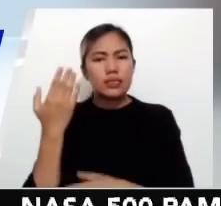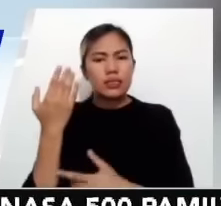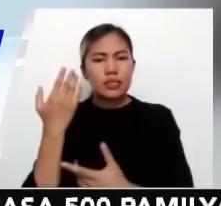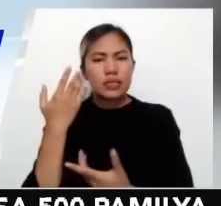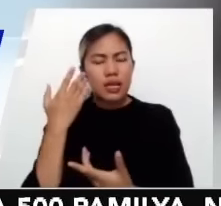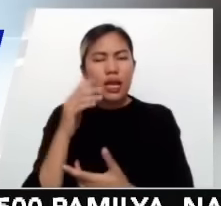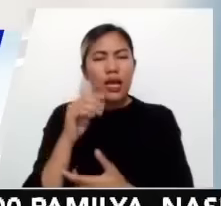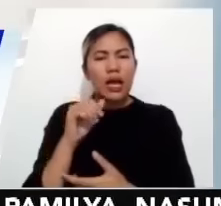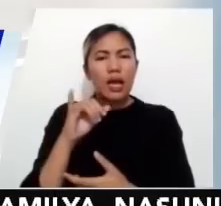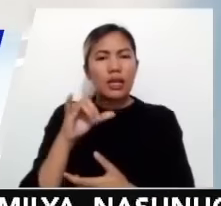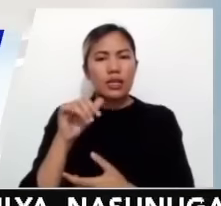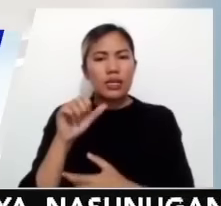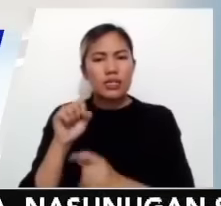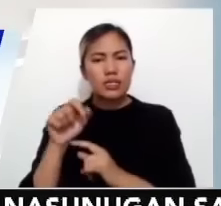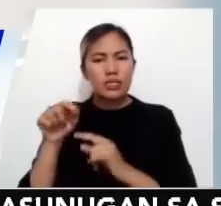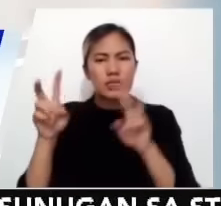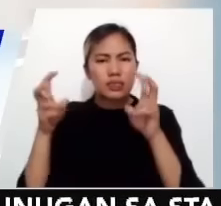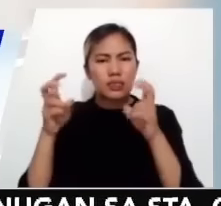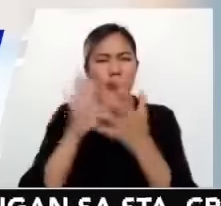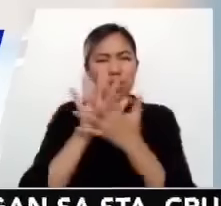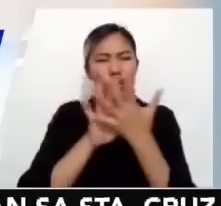at naka-blur ang kanyang mukha sa video.